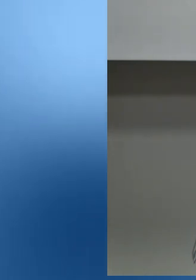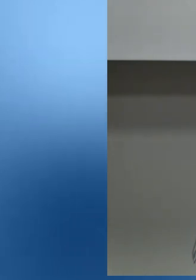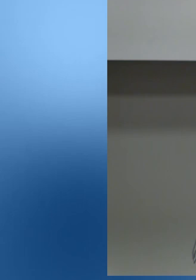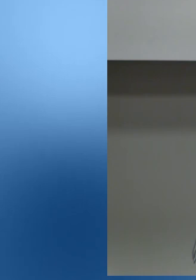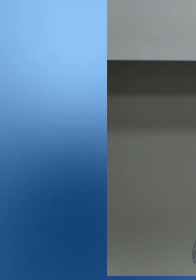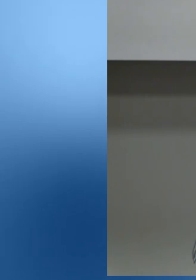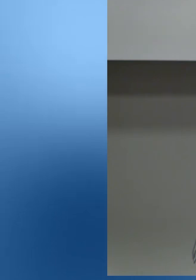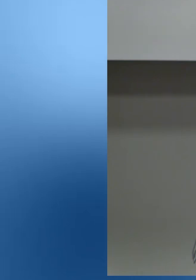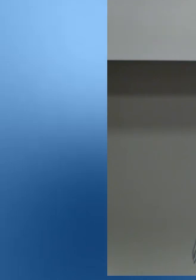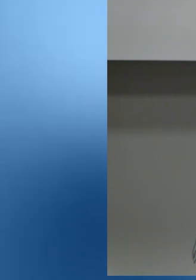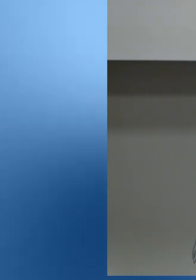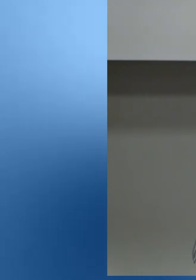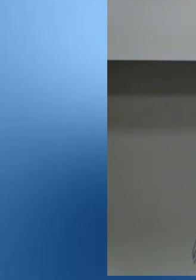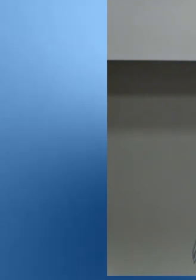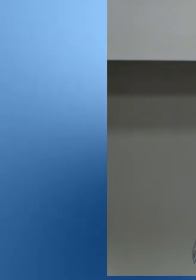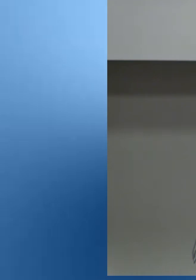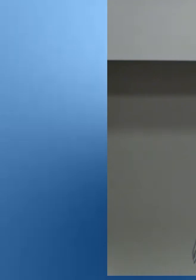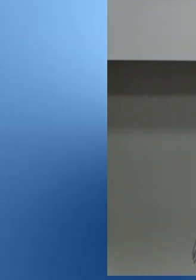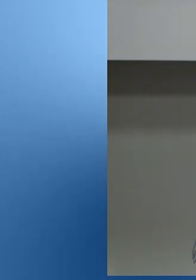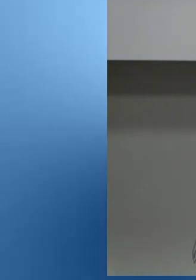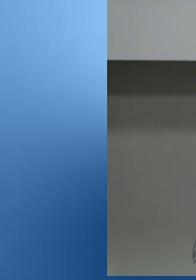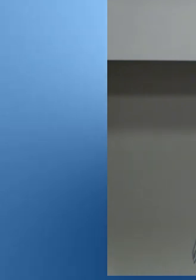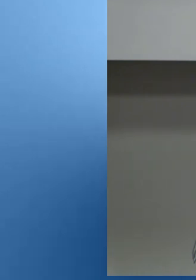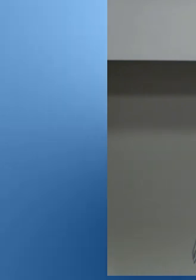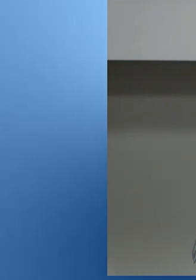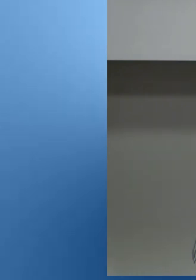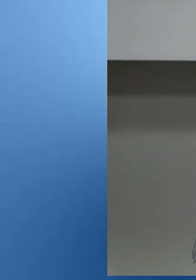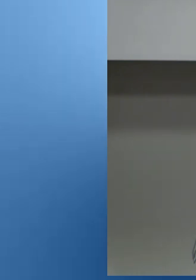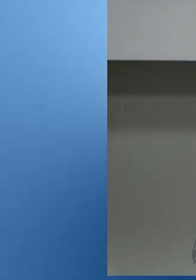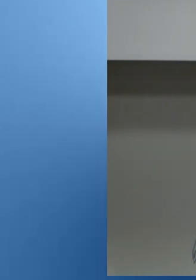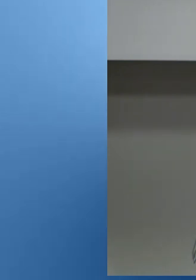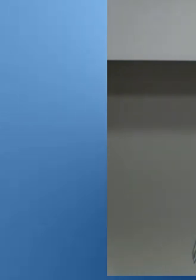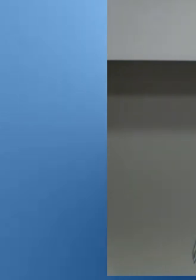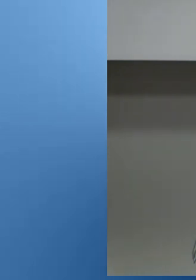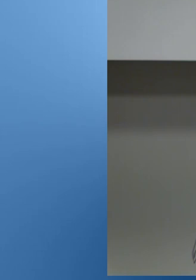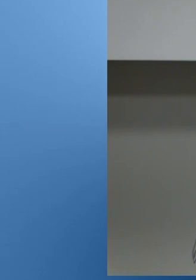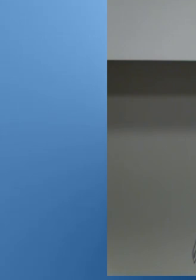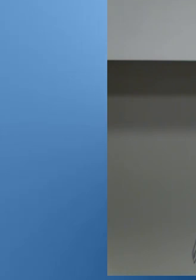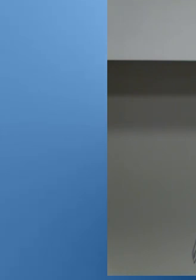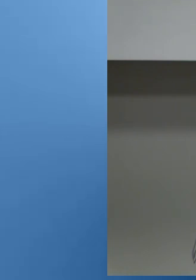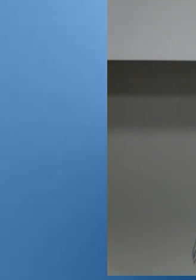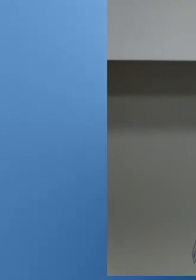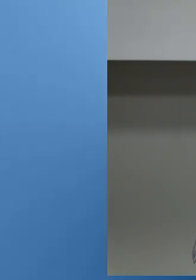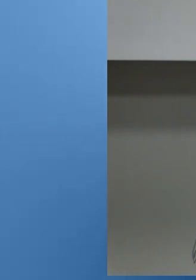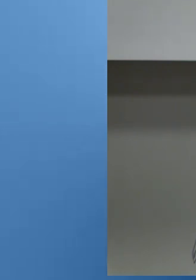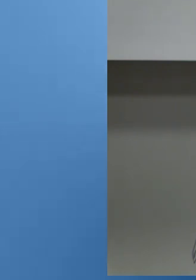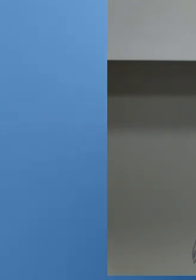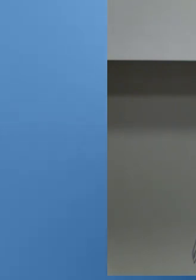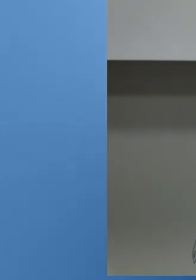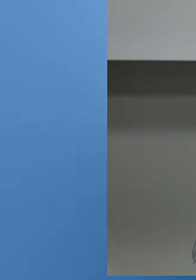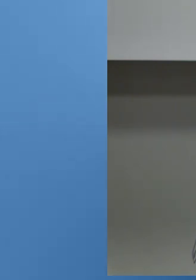gexa donc c'est très 2100 dans le centre de santé de de larlequin et et puis